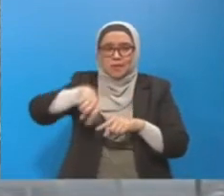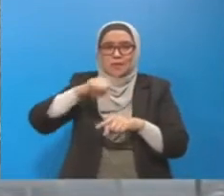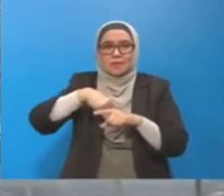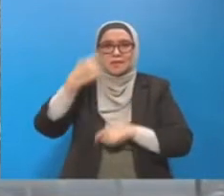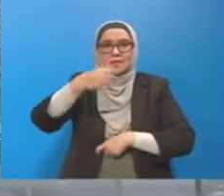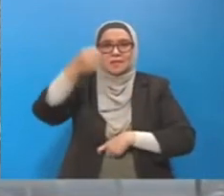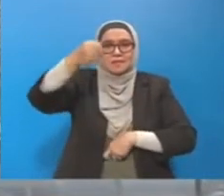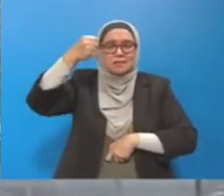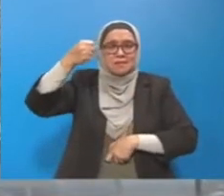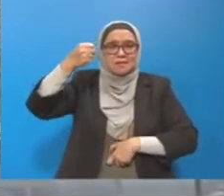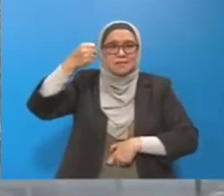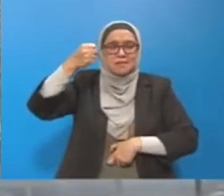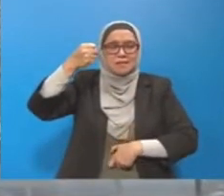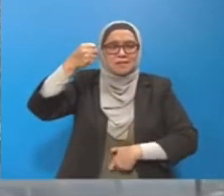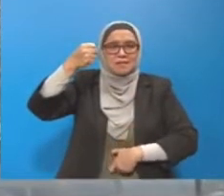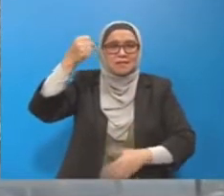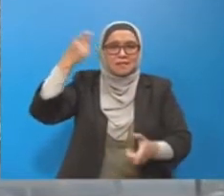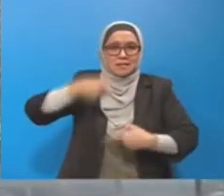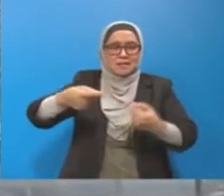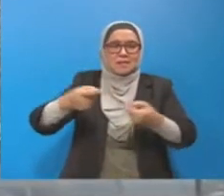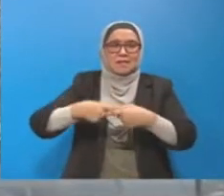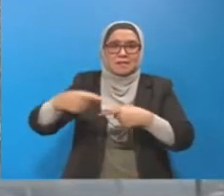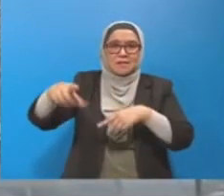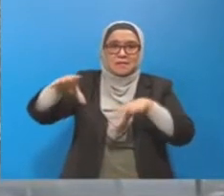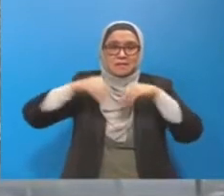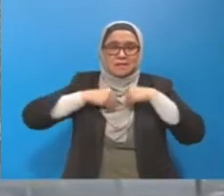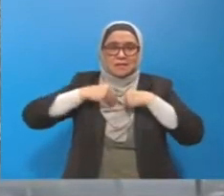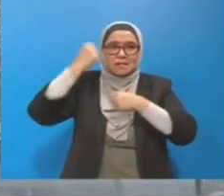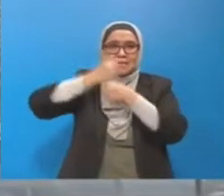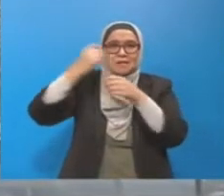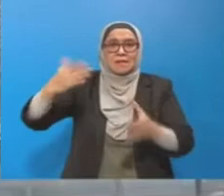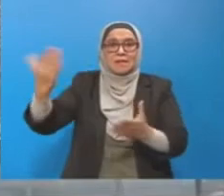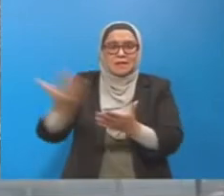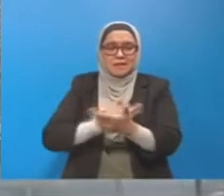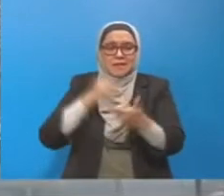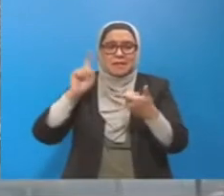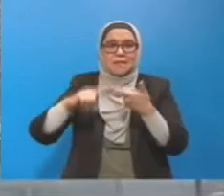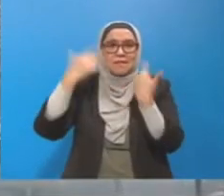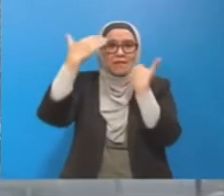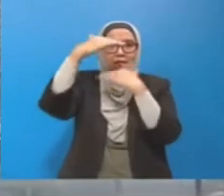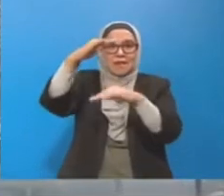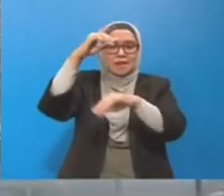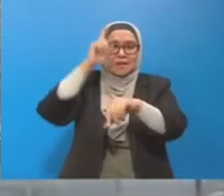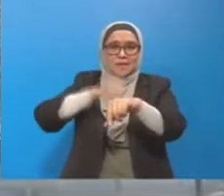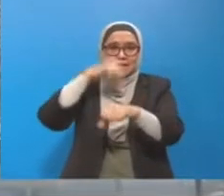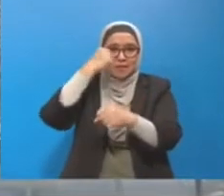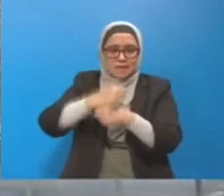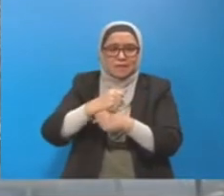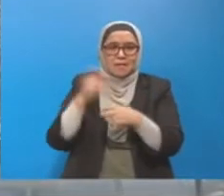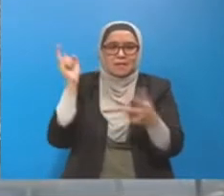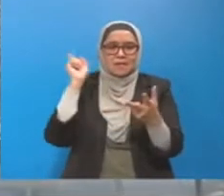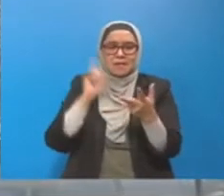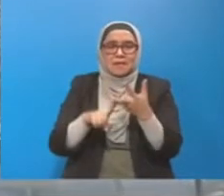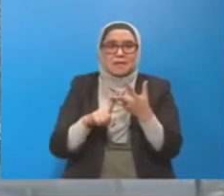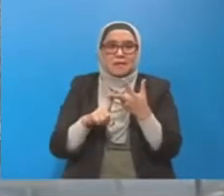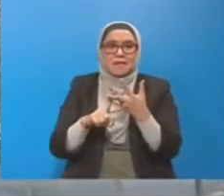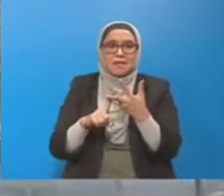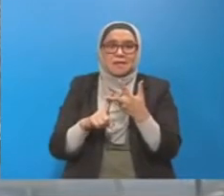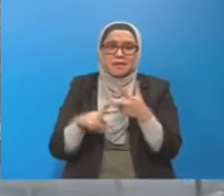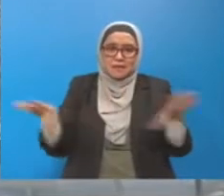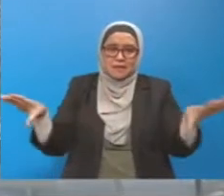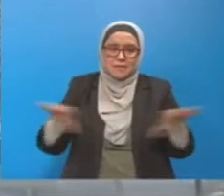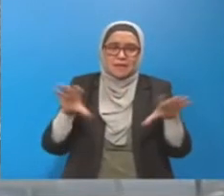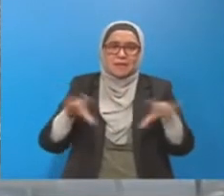pekerja baru menghack dan mengurangkan waktu bekerja melaksanakan pemberhentian kerja sementara ataupun leave